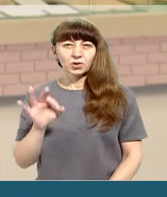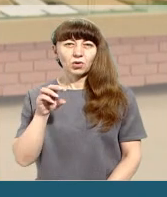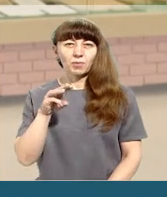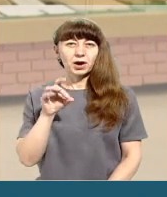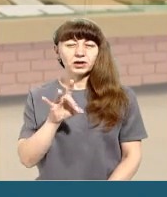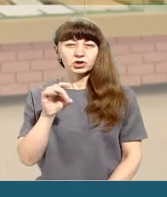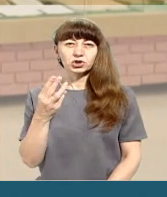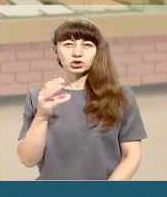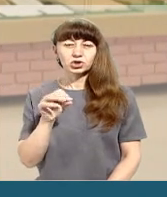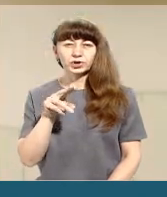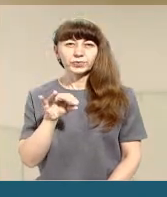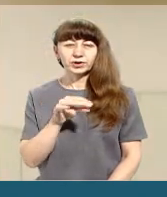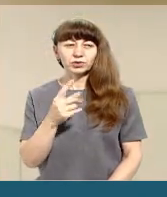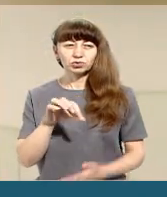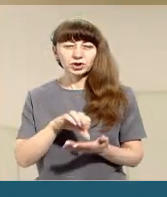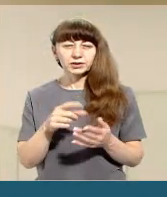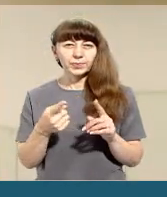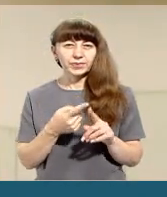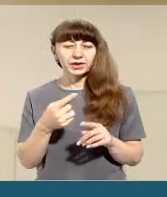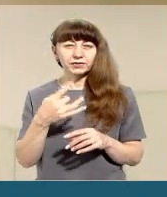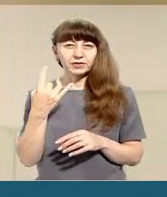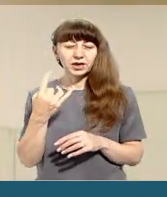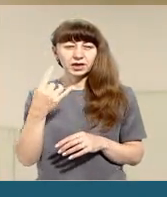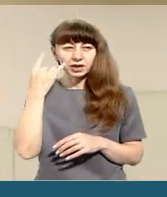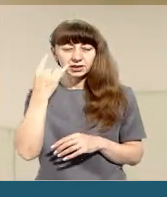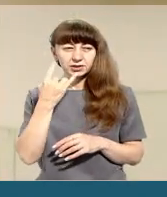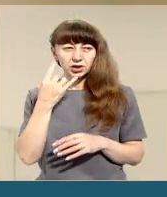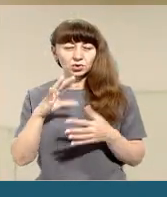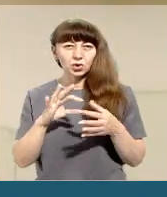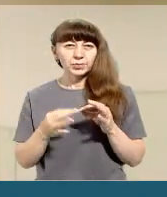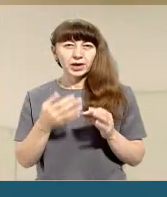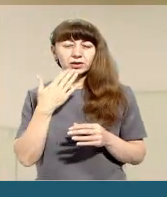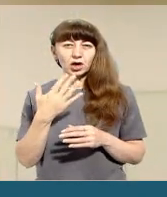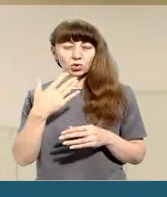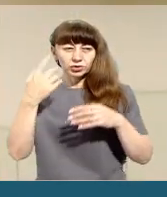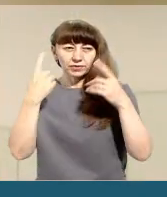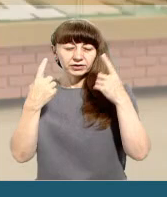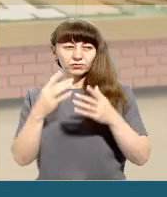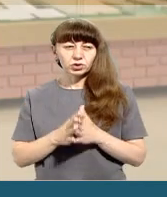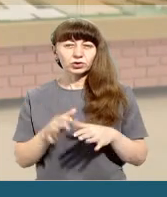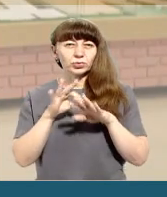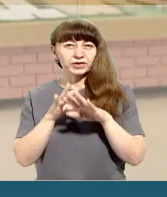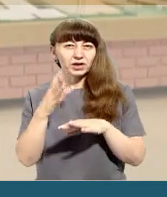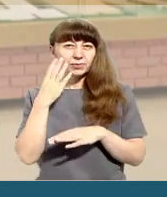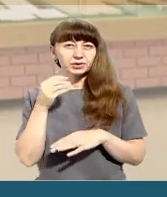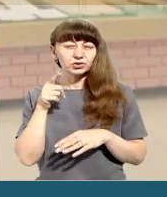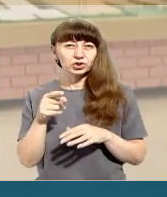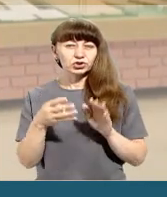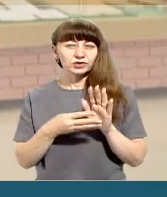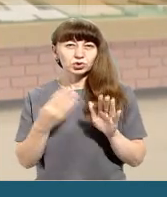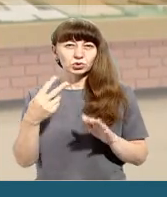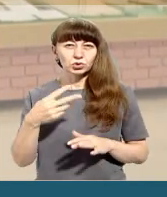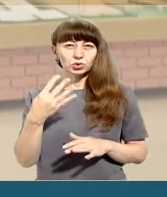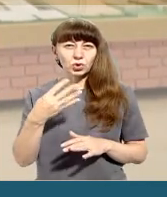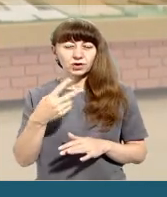небір айқастарын көрді. Соның бәрін хатқа түсіріп кеткен Омар Шепин. Бұл тарихы. Кезінде бүкіл